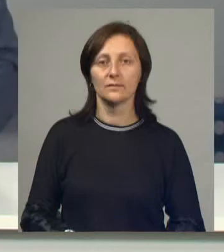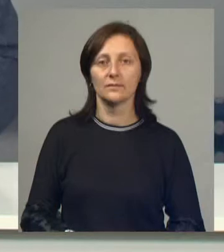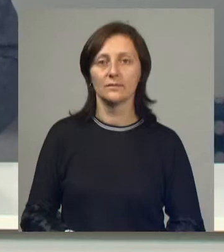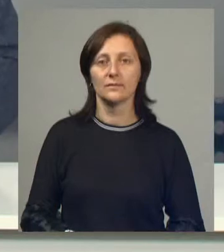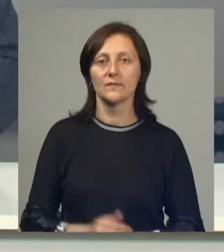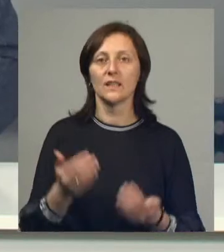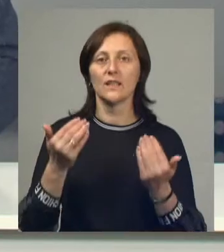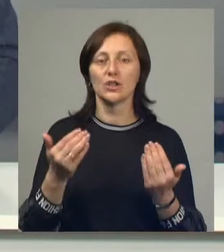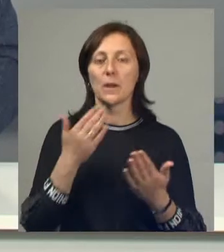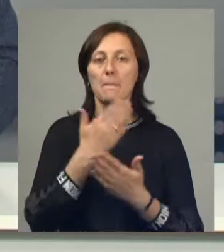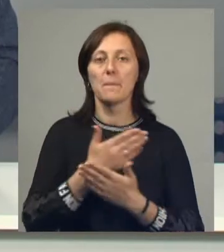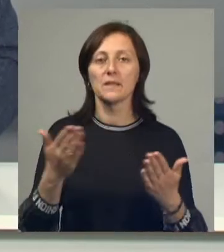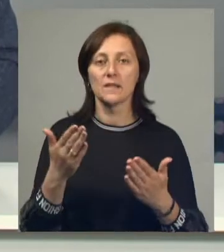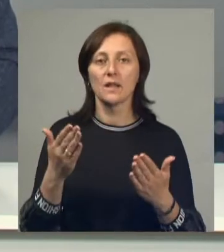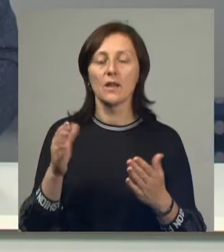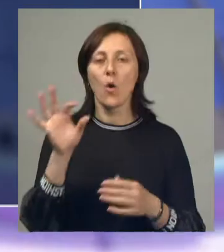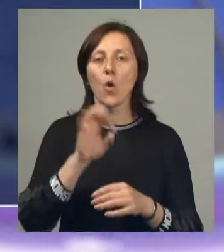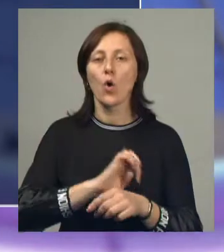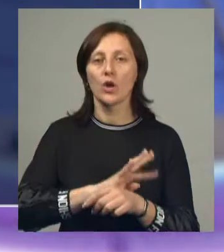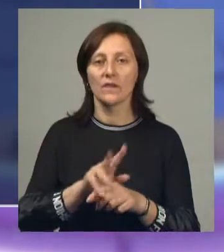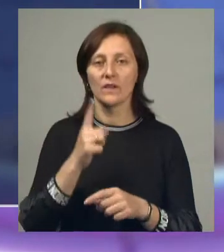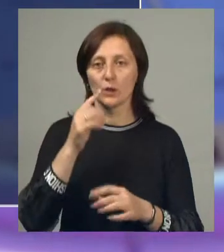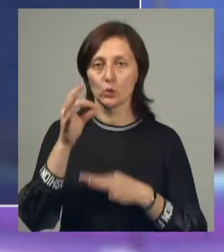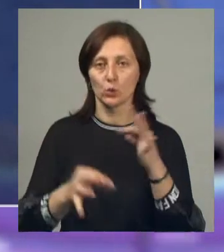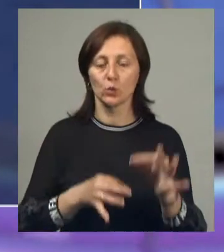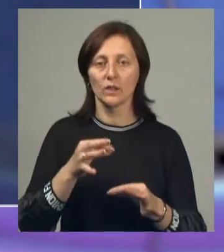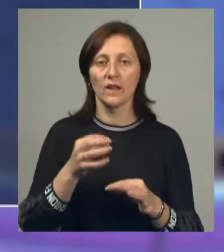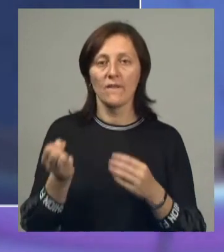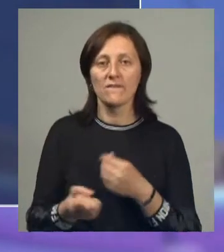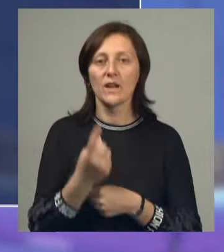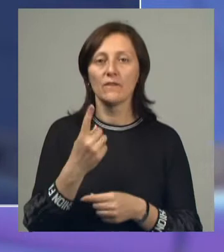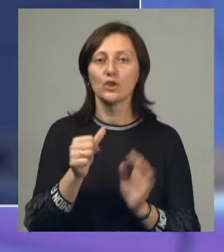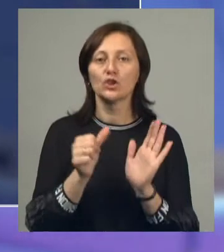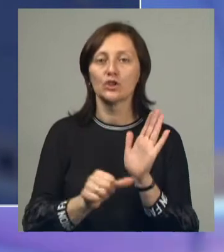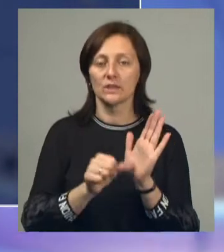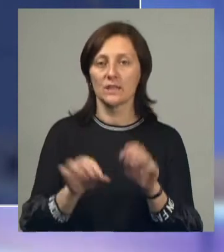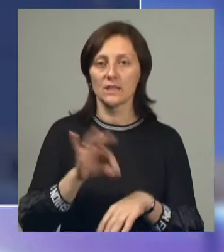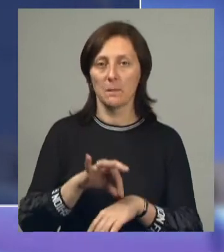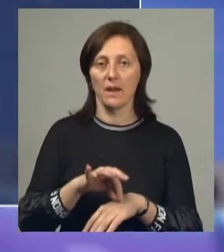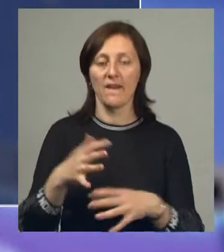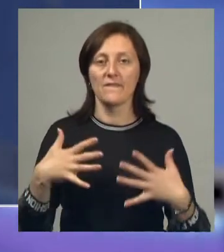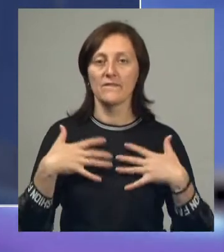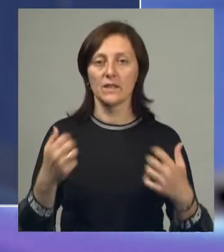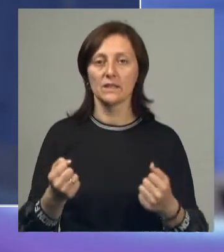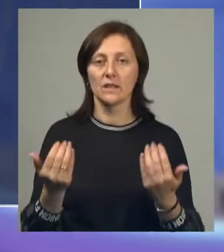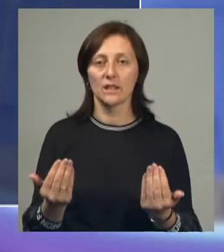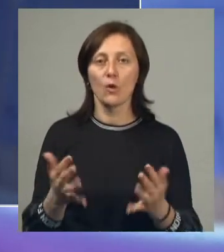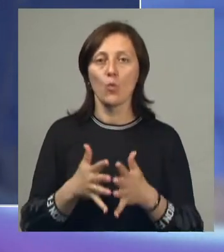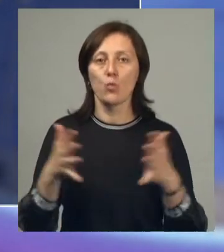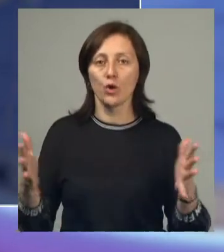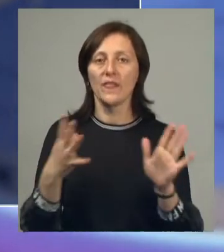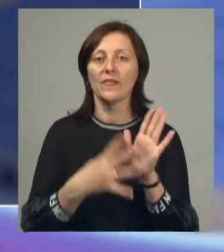а сейчас последние данные ситуации с коронавирусом за сутки в регионе выявлено 60 заболевших выздоровевший на сегодня больше